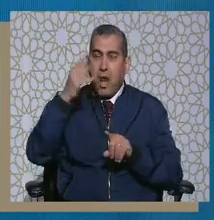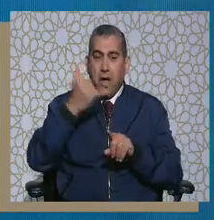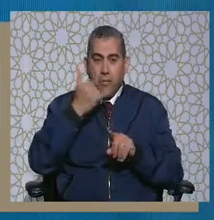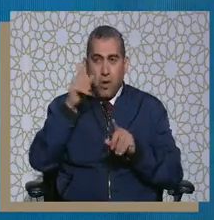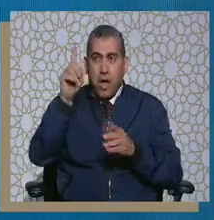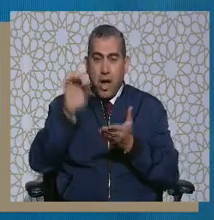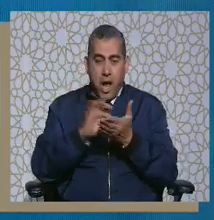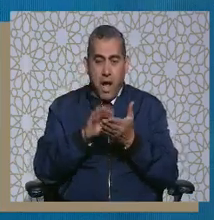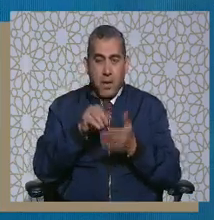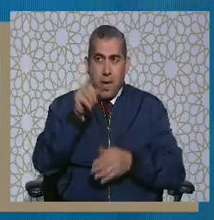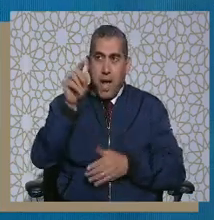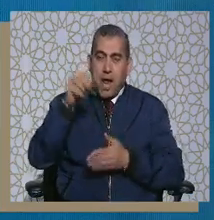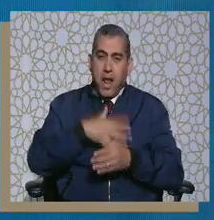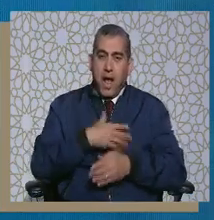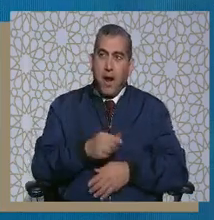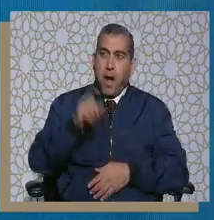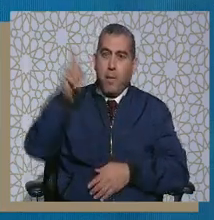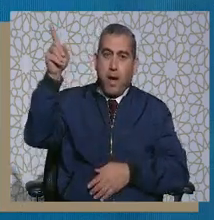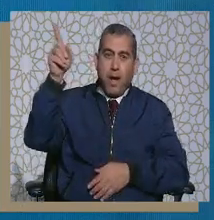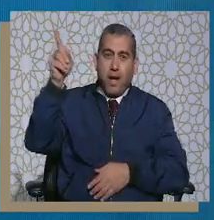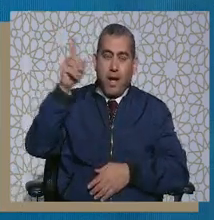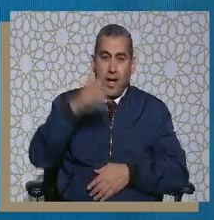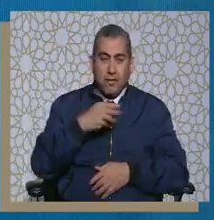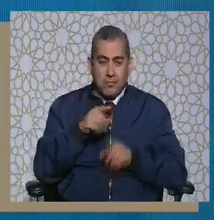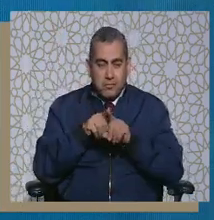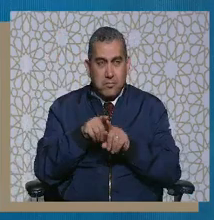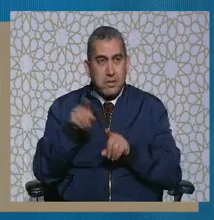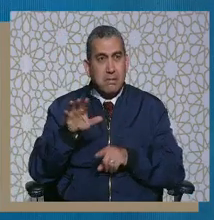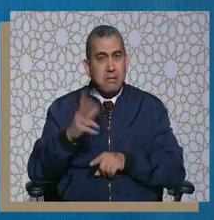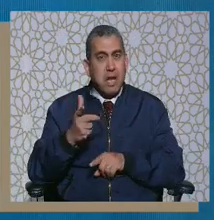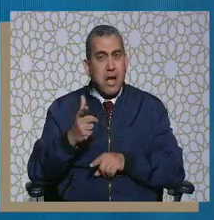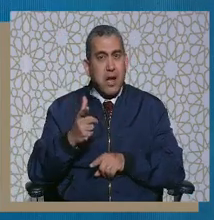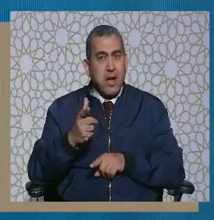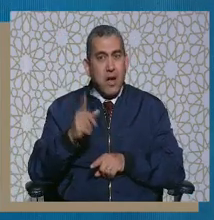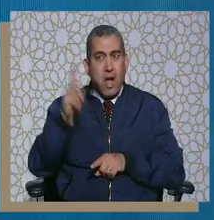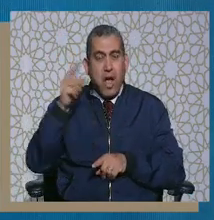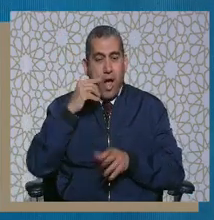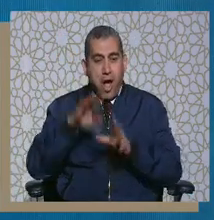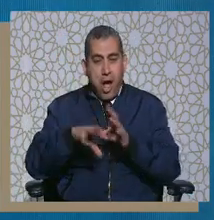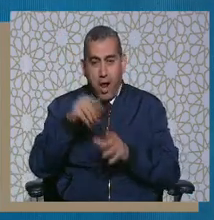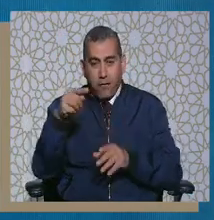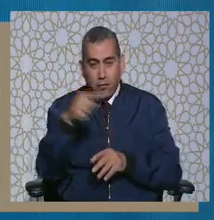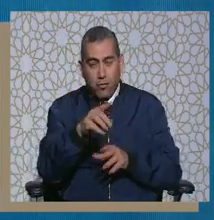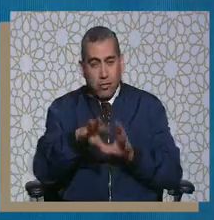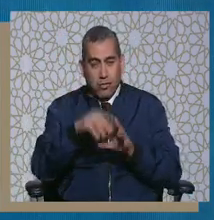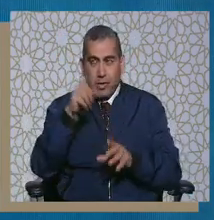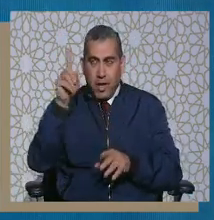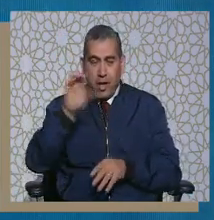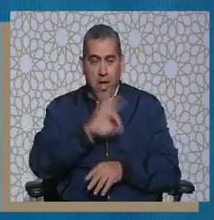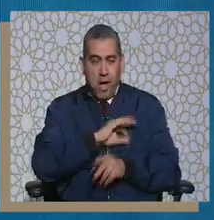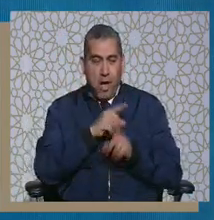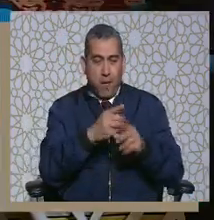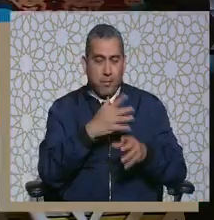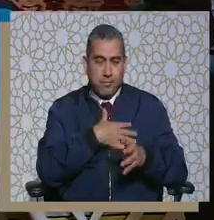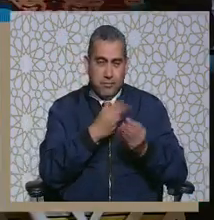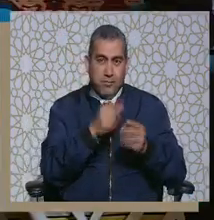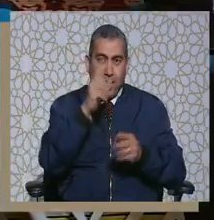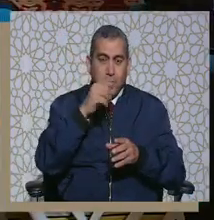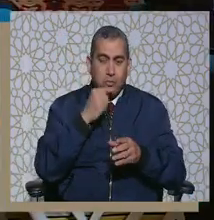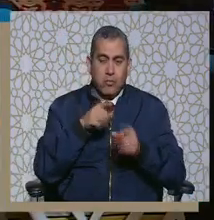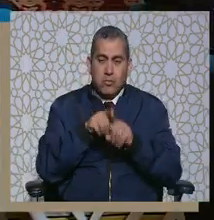ربكم على نفسه الرحمه هتناسب ازاي ده لو خلقتموهم لرحمتموهم هيتنا سب ازاي ده مع